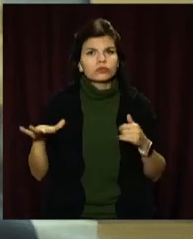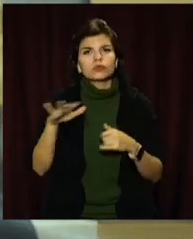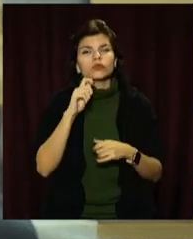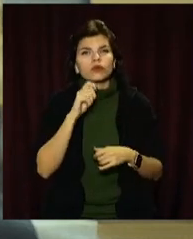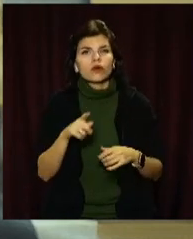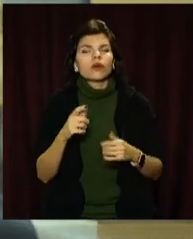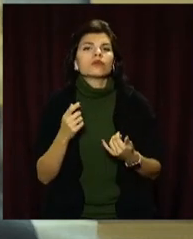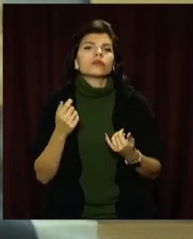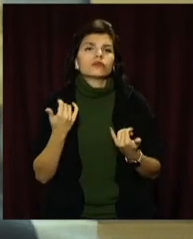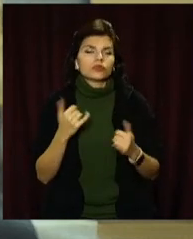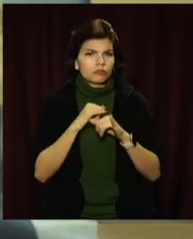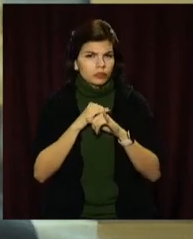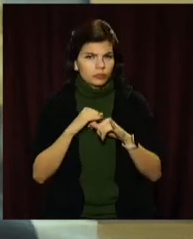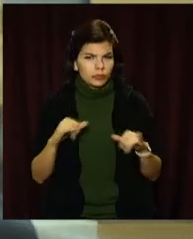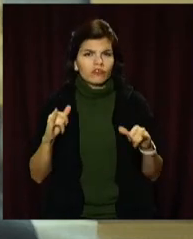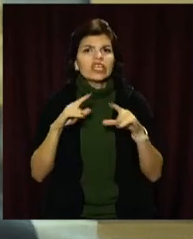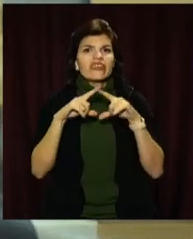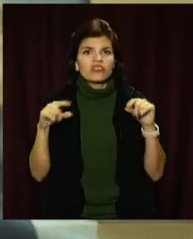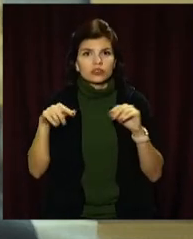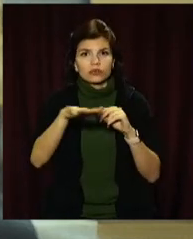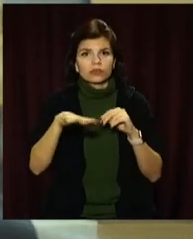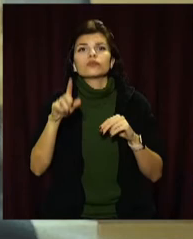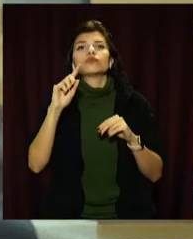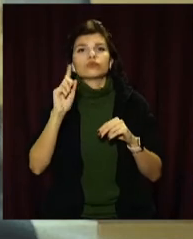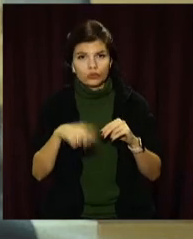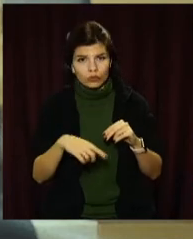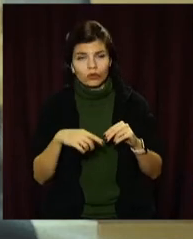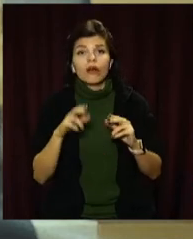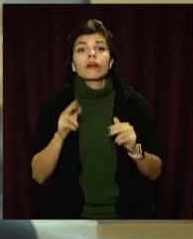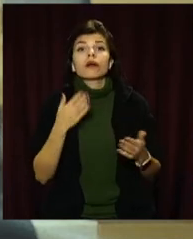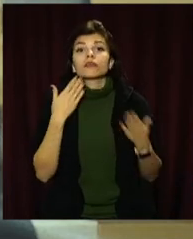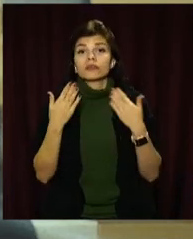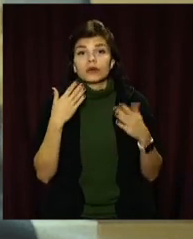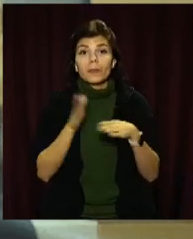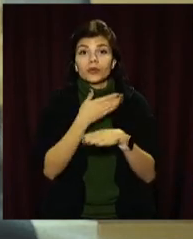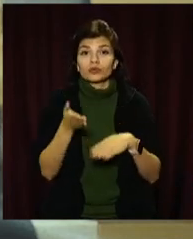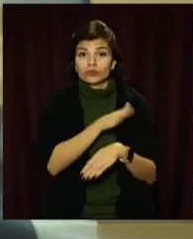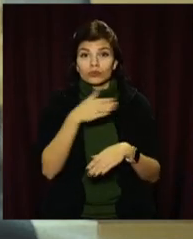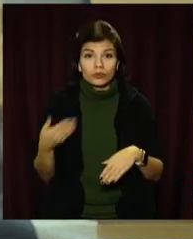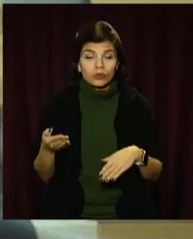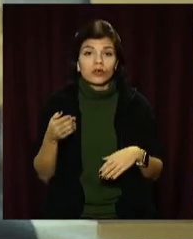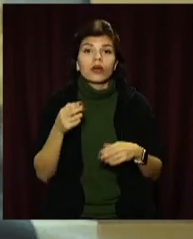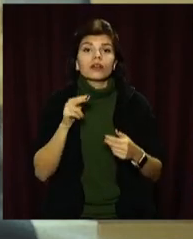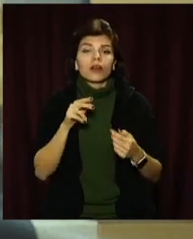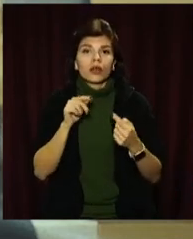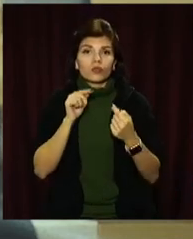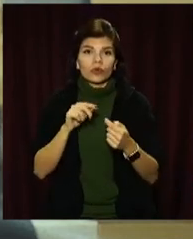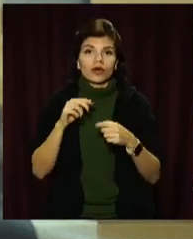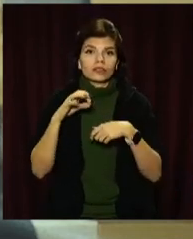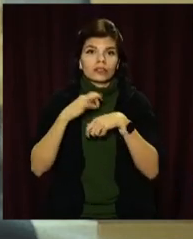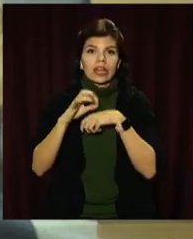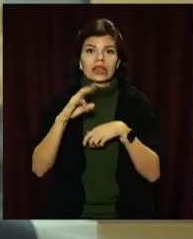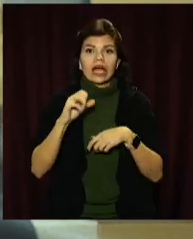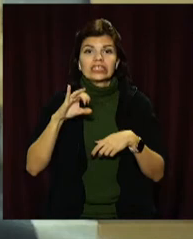Воно набуло розповсюдження і в шкільному середовищі. Як спілкуватися між собою, протистояти насильству та